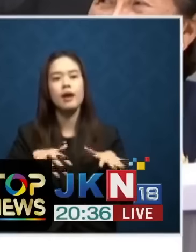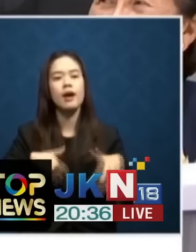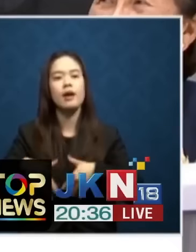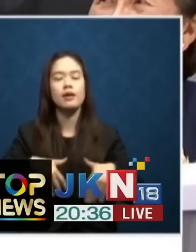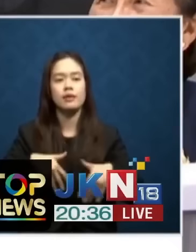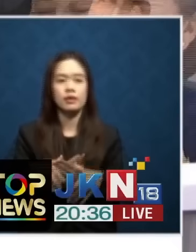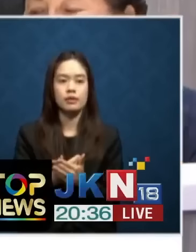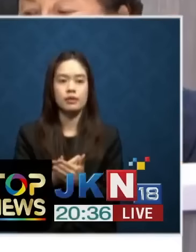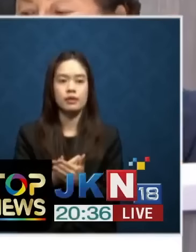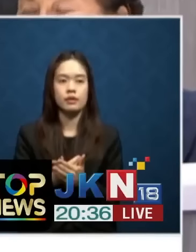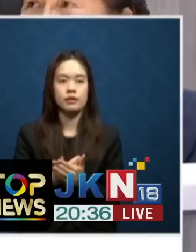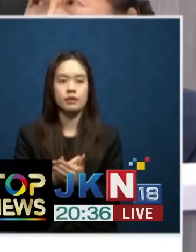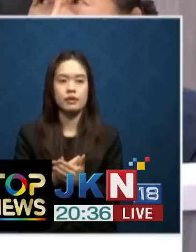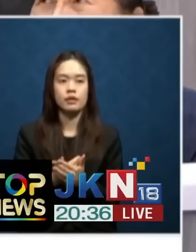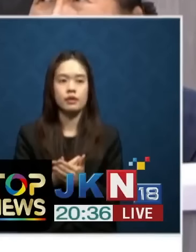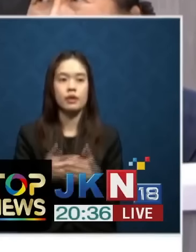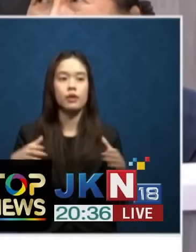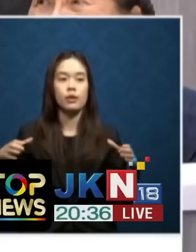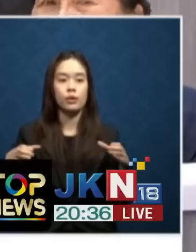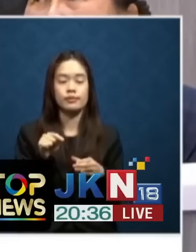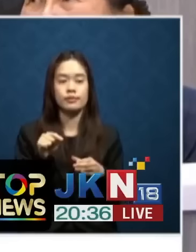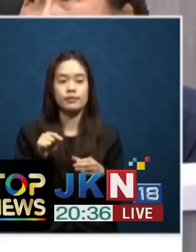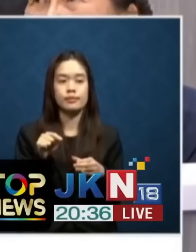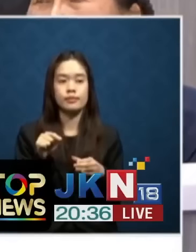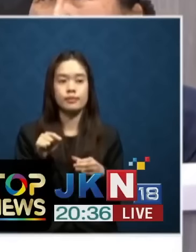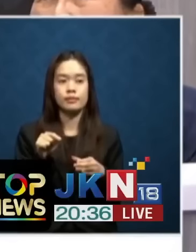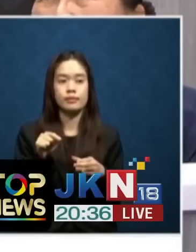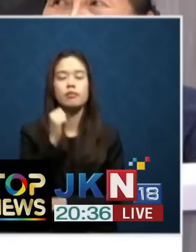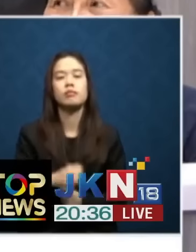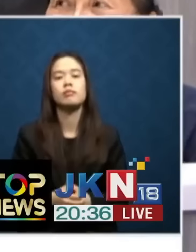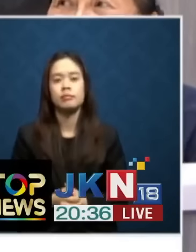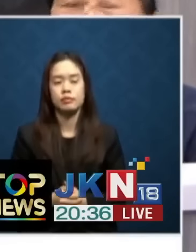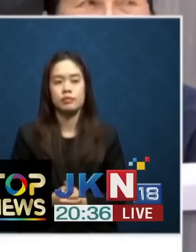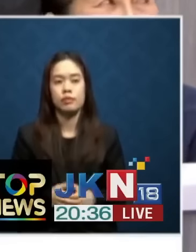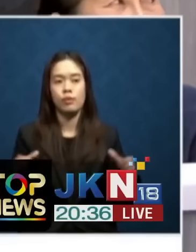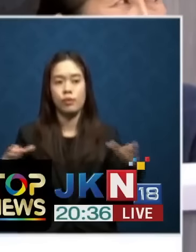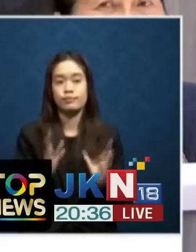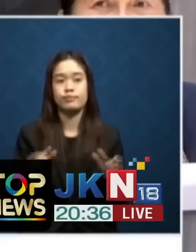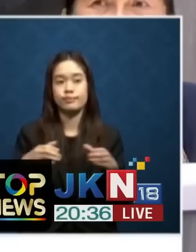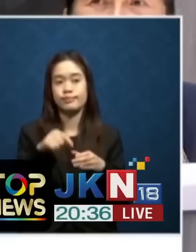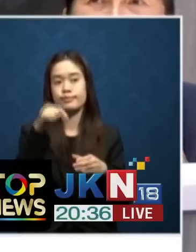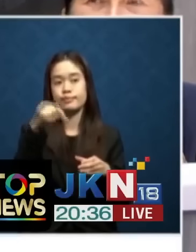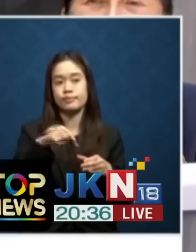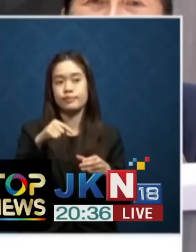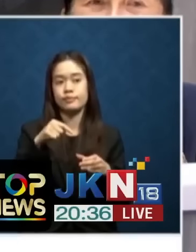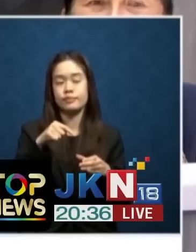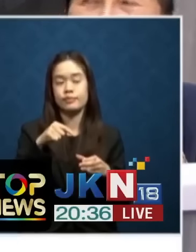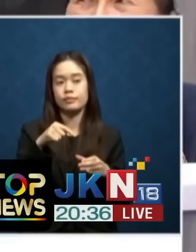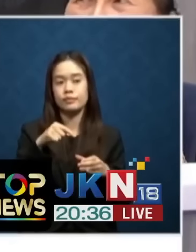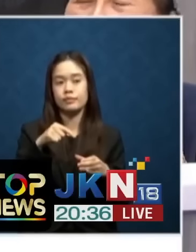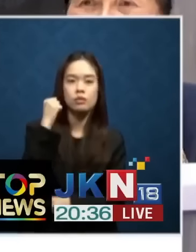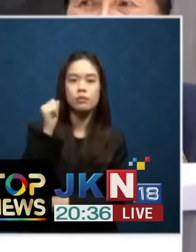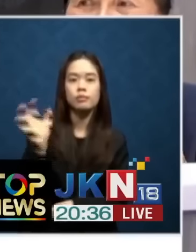ะต้นนี้ให้สง่างามเหมือนต้นอื่นๆทั่วโลกนะต้นไม้ต้นนี้ชื่อประเทศไ